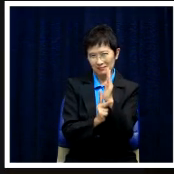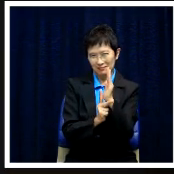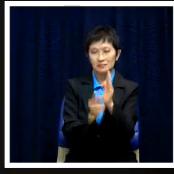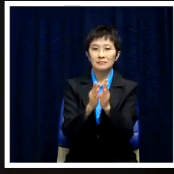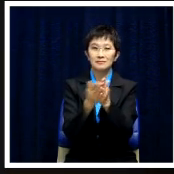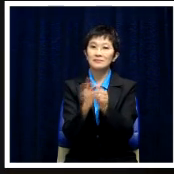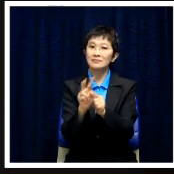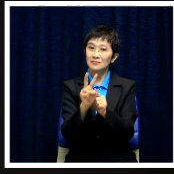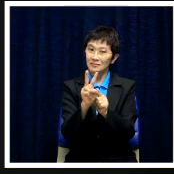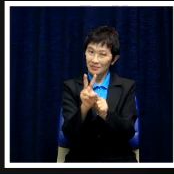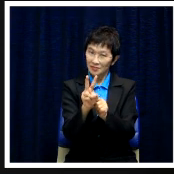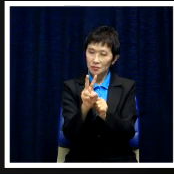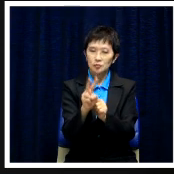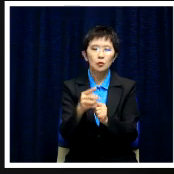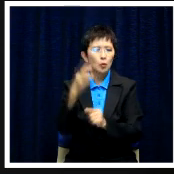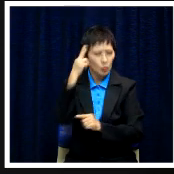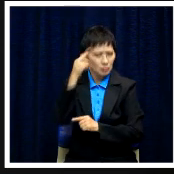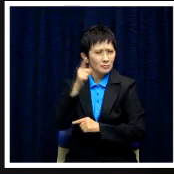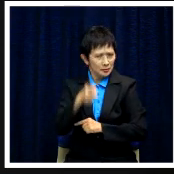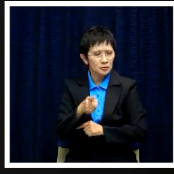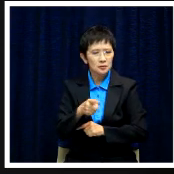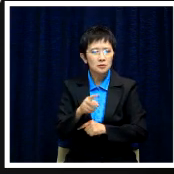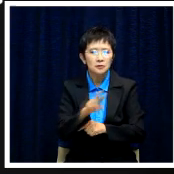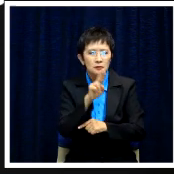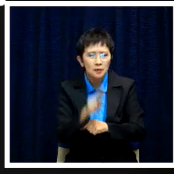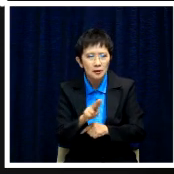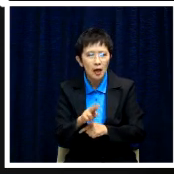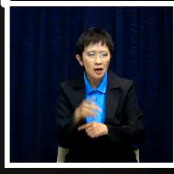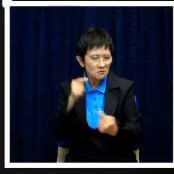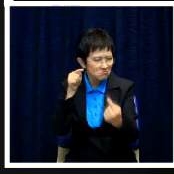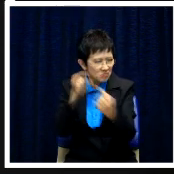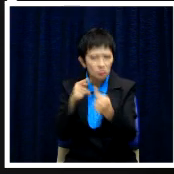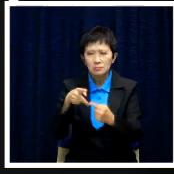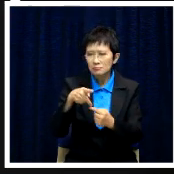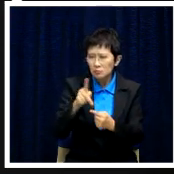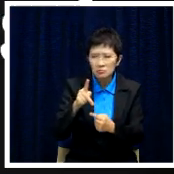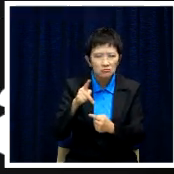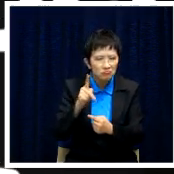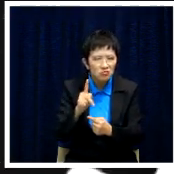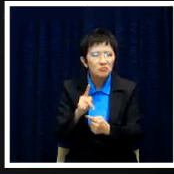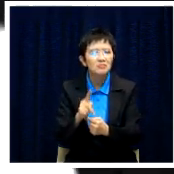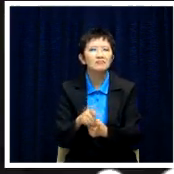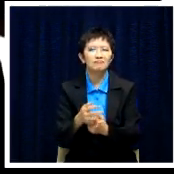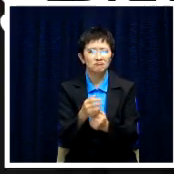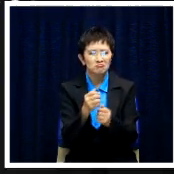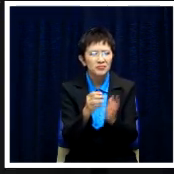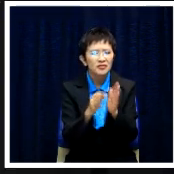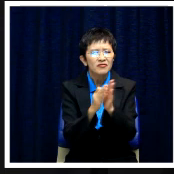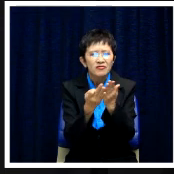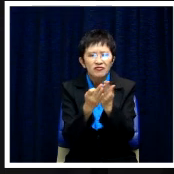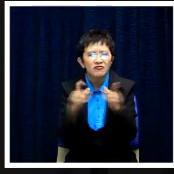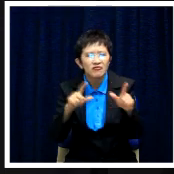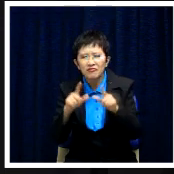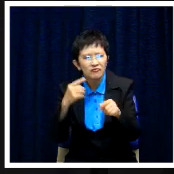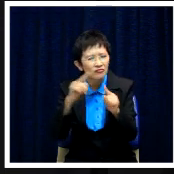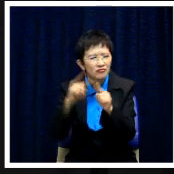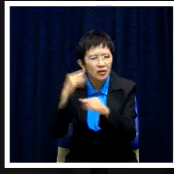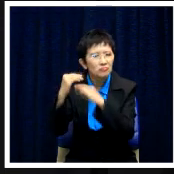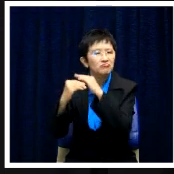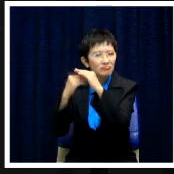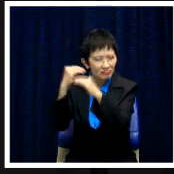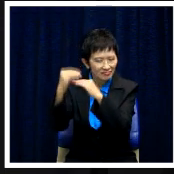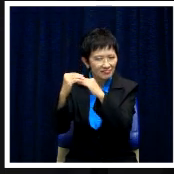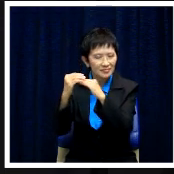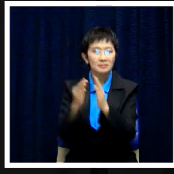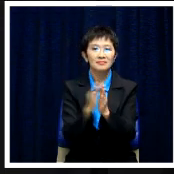ที่2รู้จริงใช้เป็นเน้นประโยชน์โซเชียลมีเดียแพลตฟอร์มใหม่อย่างสร้างสรรค์บทเรียนที่3รู้